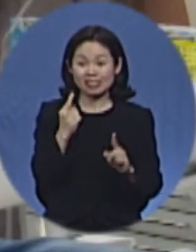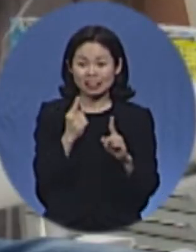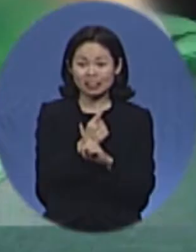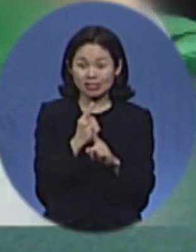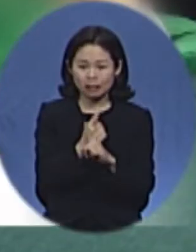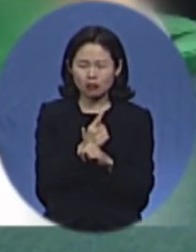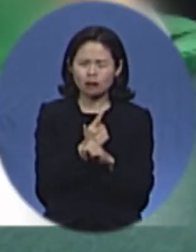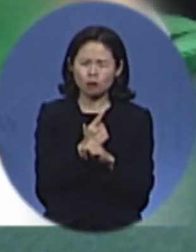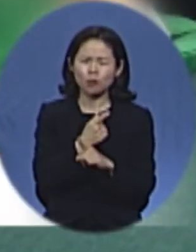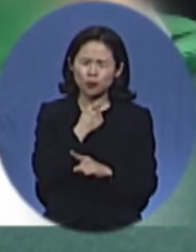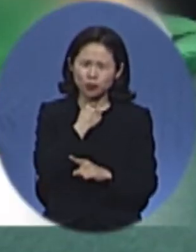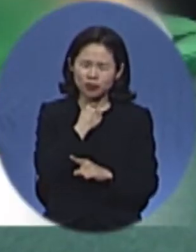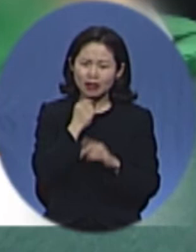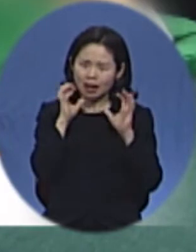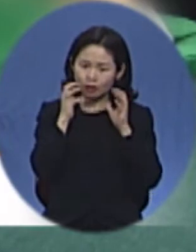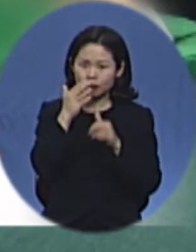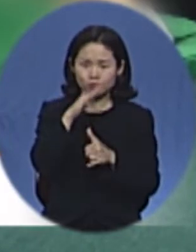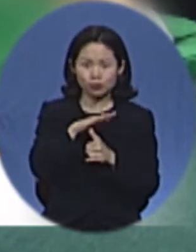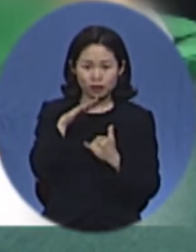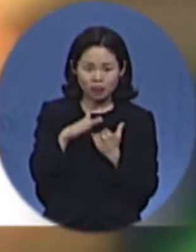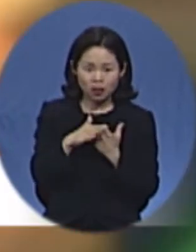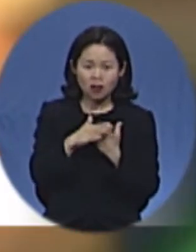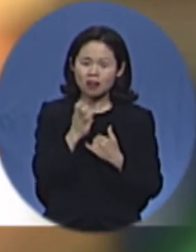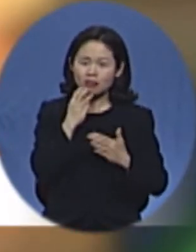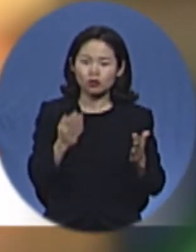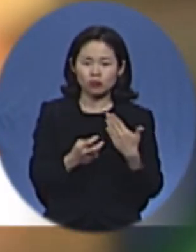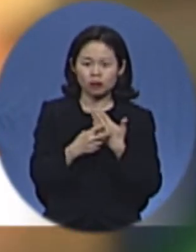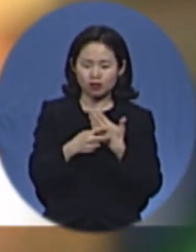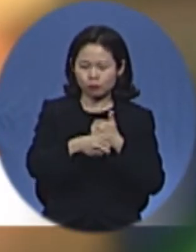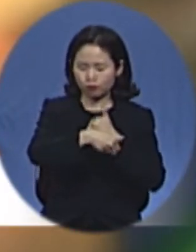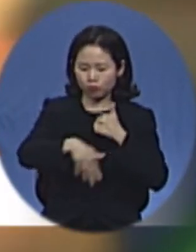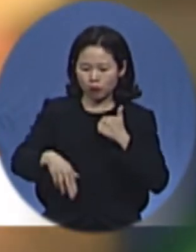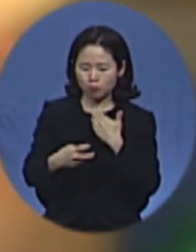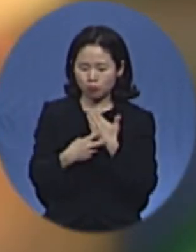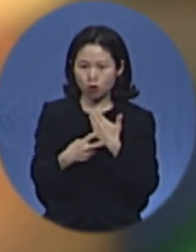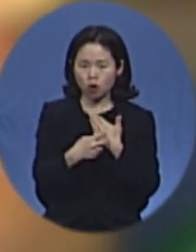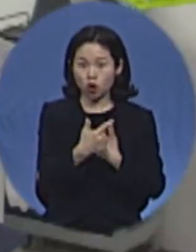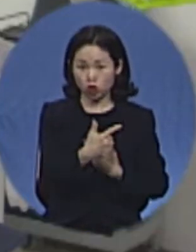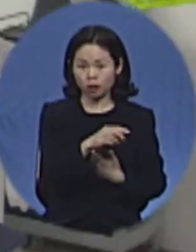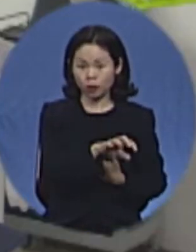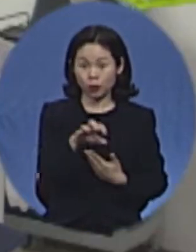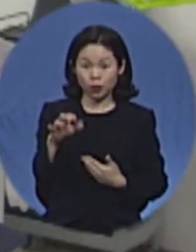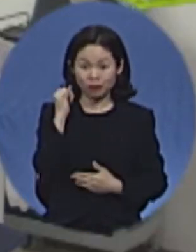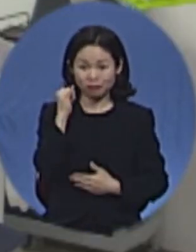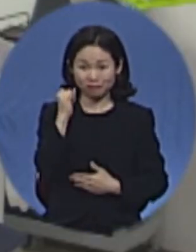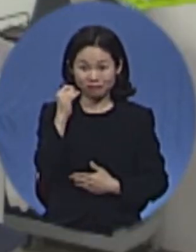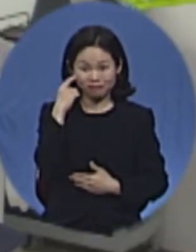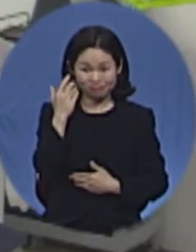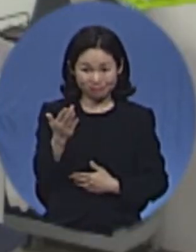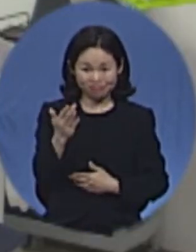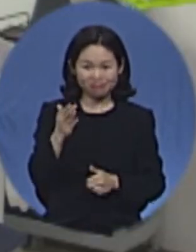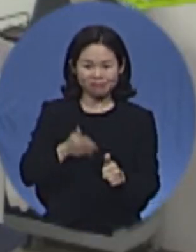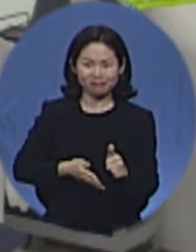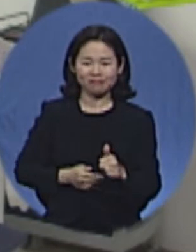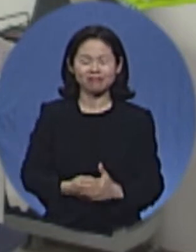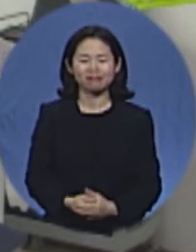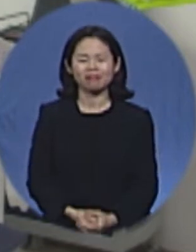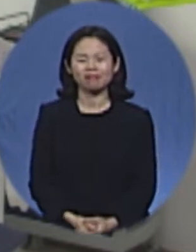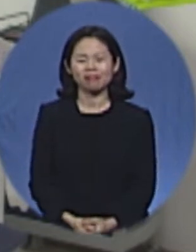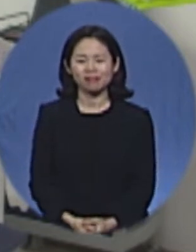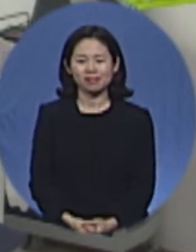지원을 희망하는 아동과 청소년은 경기도 의료원 산하 6개 병원으로 문의하면 됩니다. 복지TV